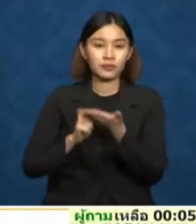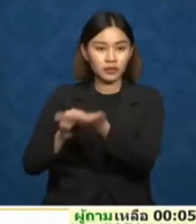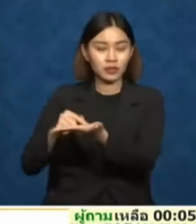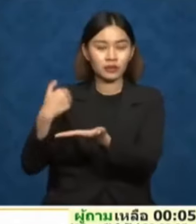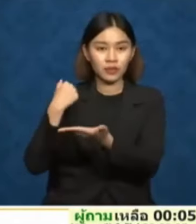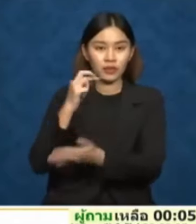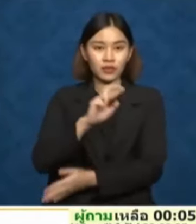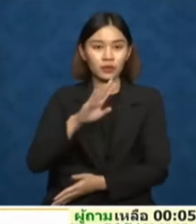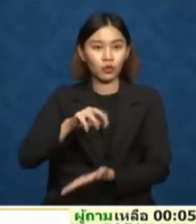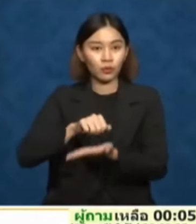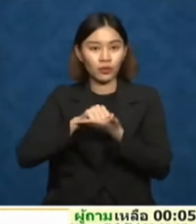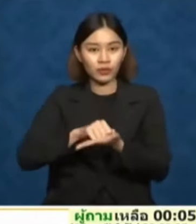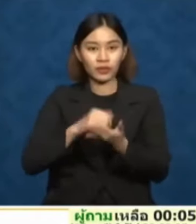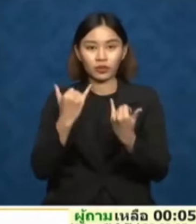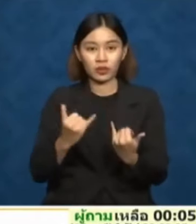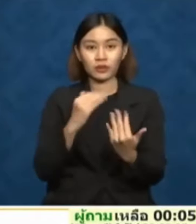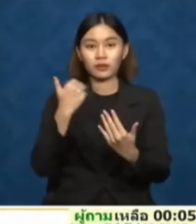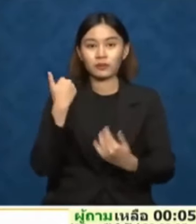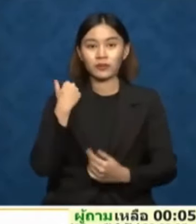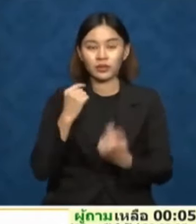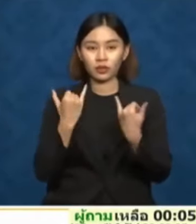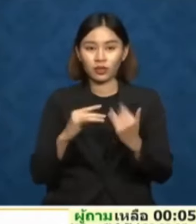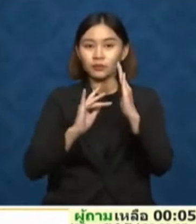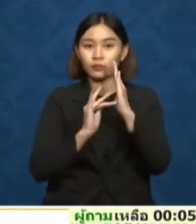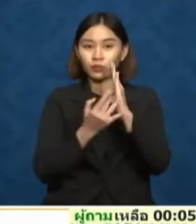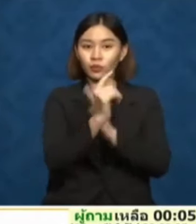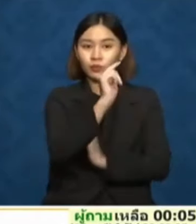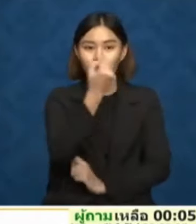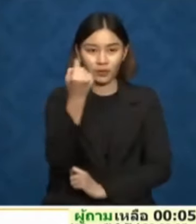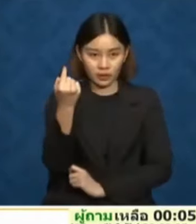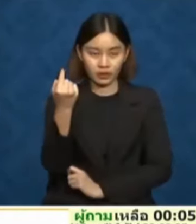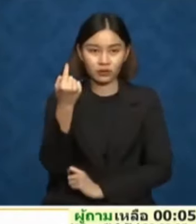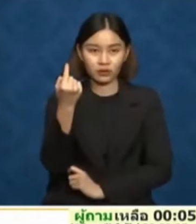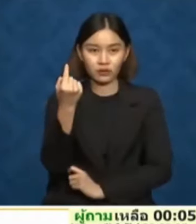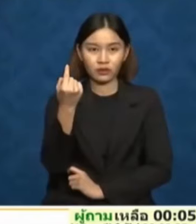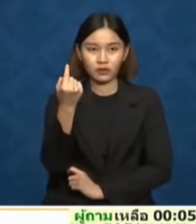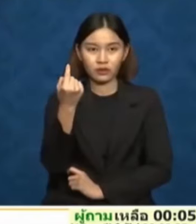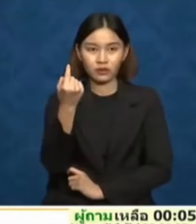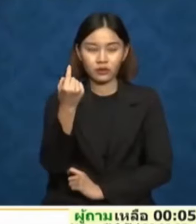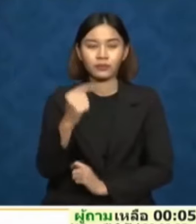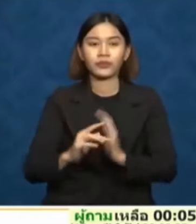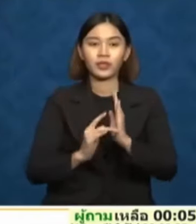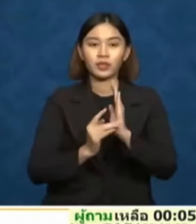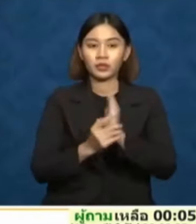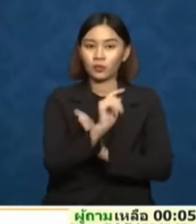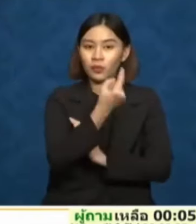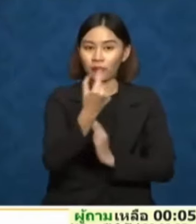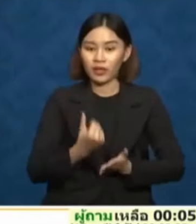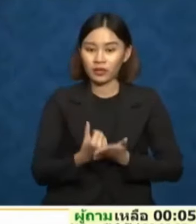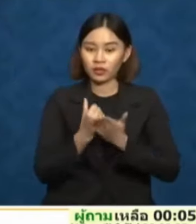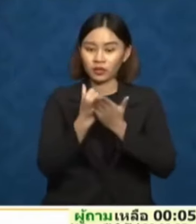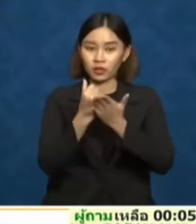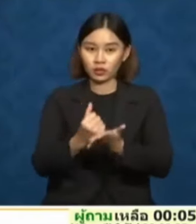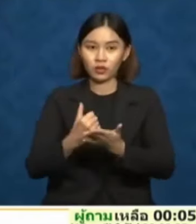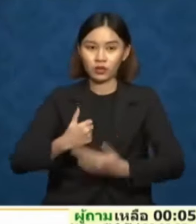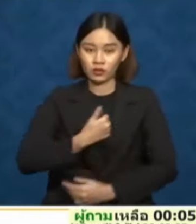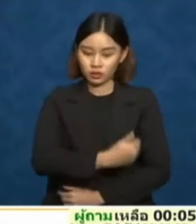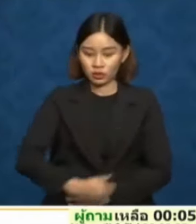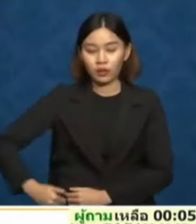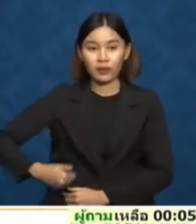ระบบบริการที่เราวางอยู่โดยเฉพาะในยุคดิจิตอลนะครับดิจิตอลเอ่อHealthเศรษฐกิจสุขภาพตรง